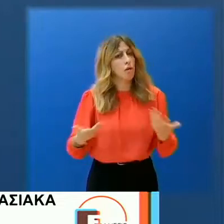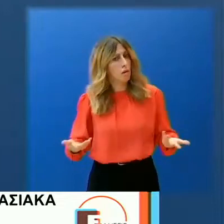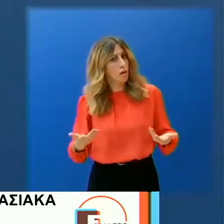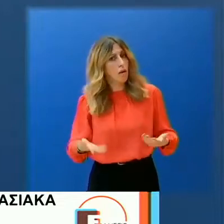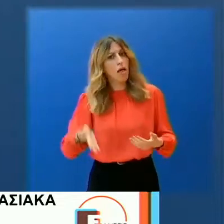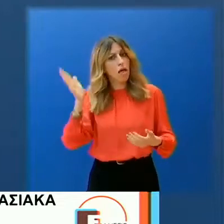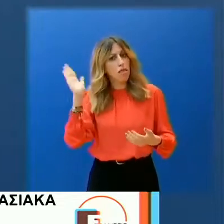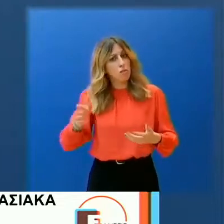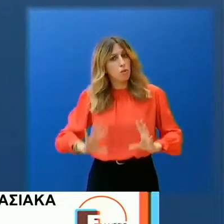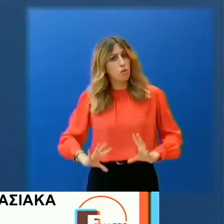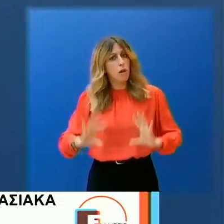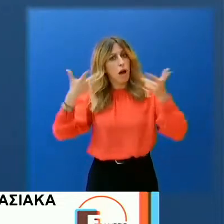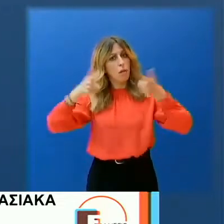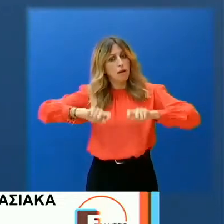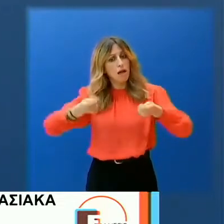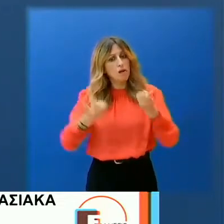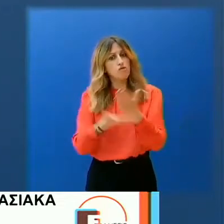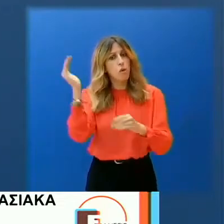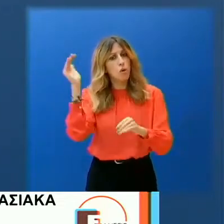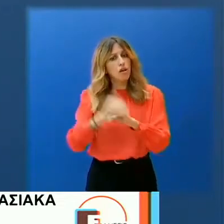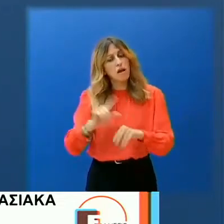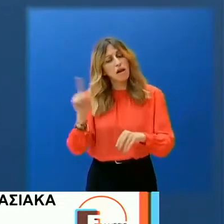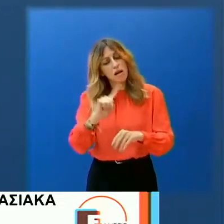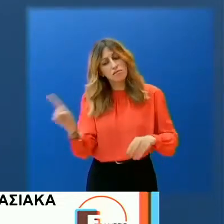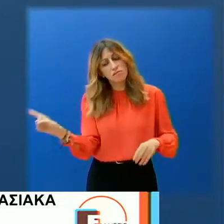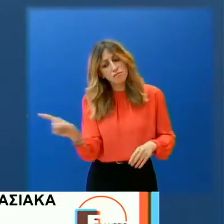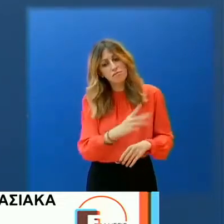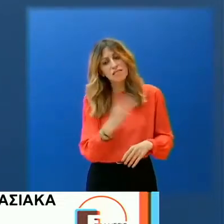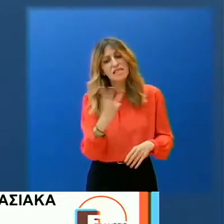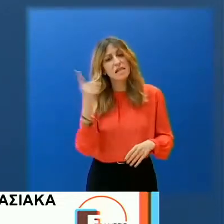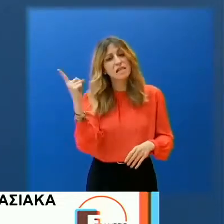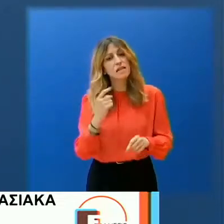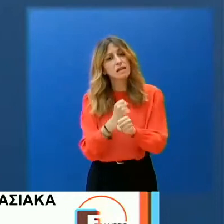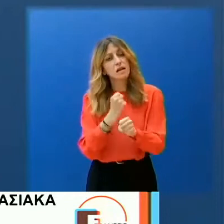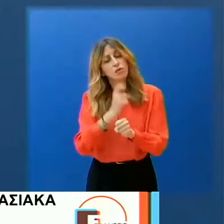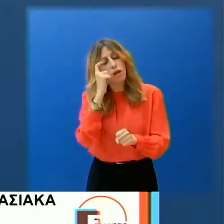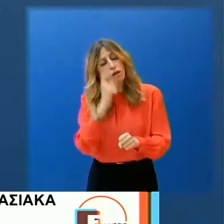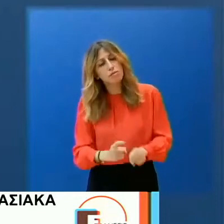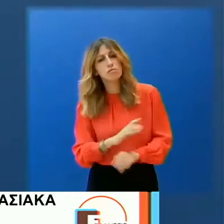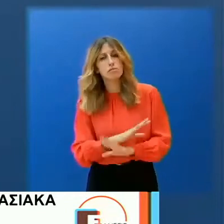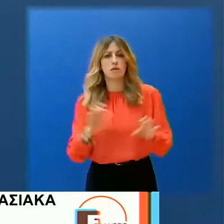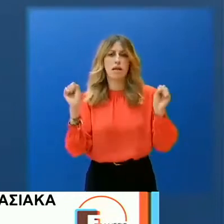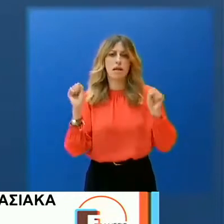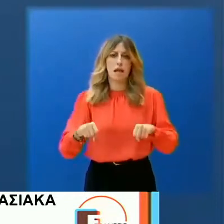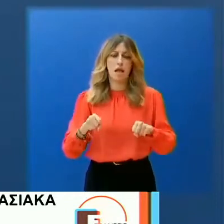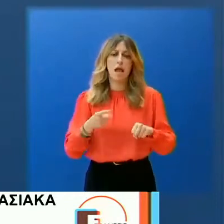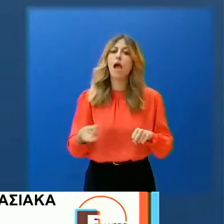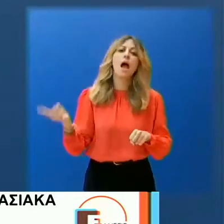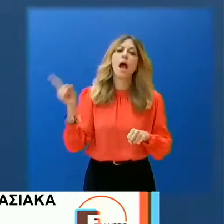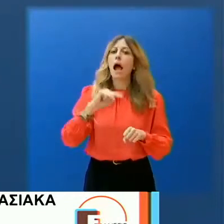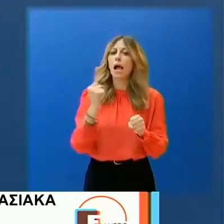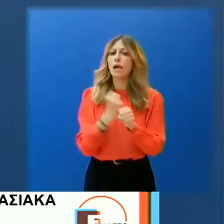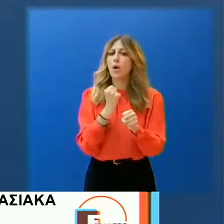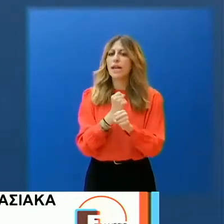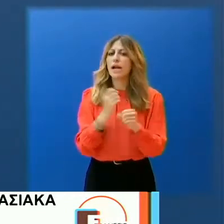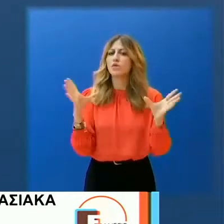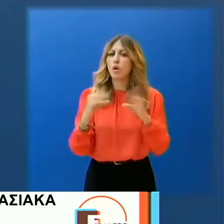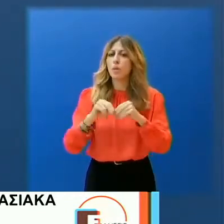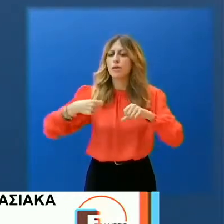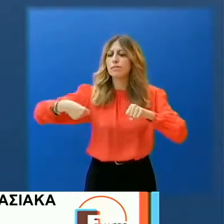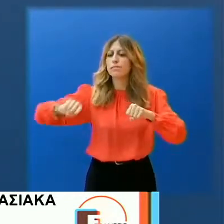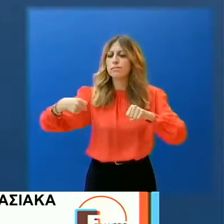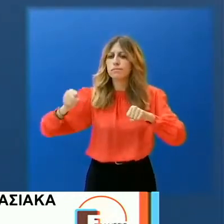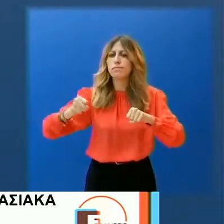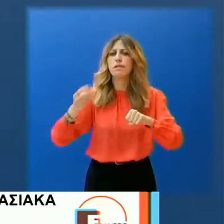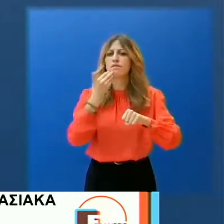απεργιών. Βελτίωση των συνθήκων εργασίας των εργαζομένων σε delivery και courier με έμφαση στην υγεία και την ασφάλεια κατά την εργασία